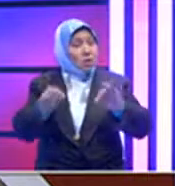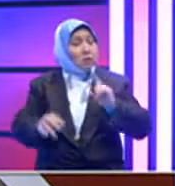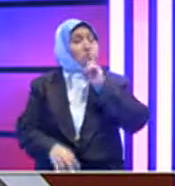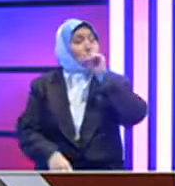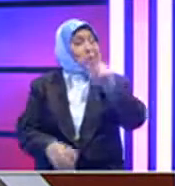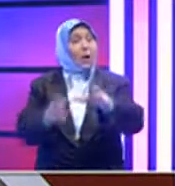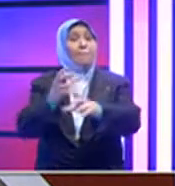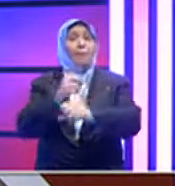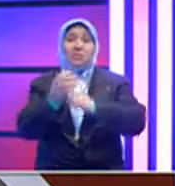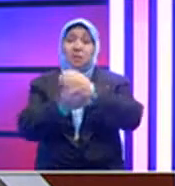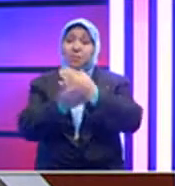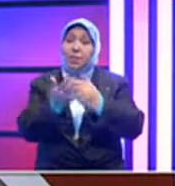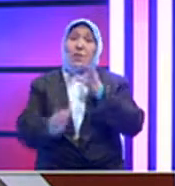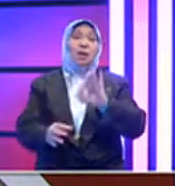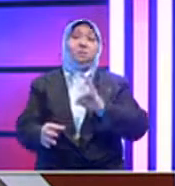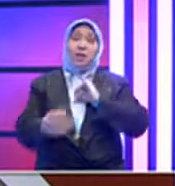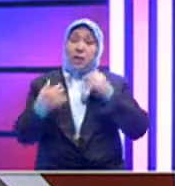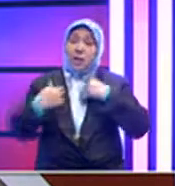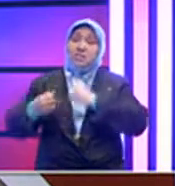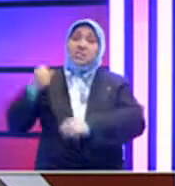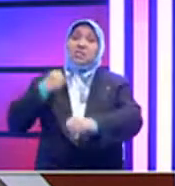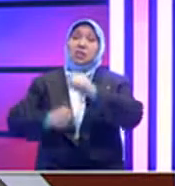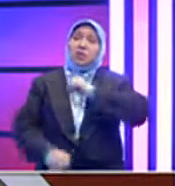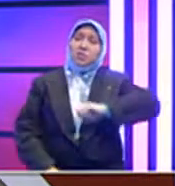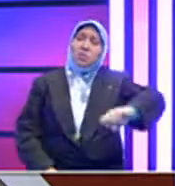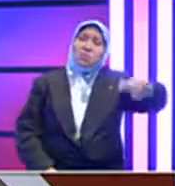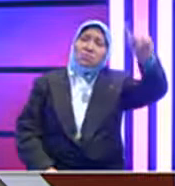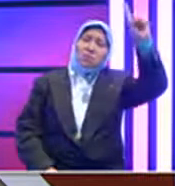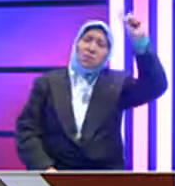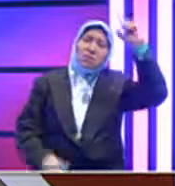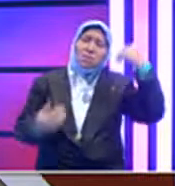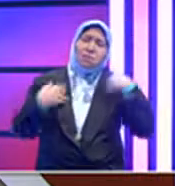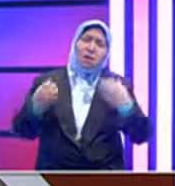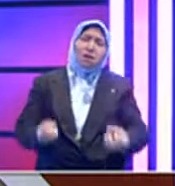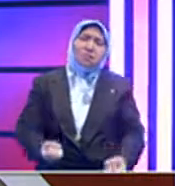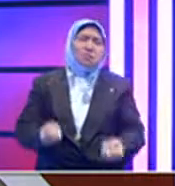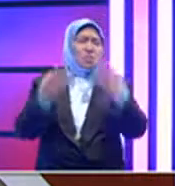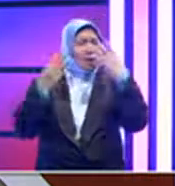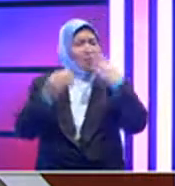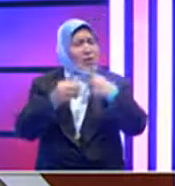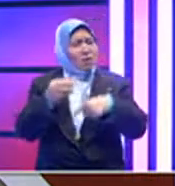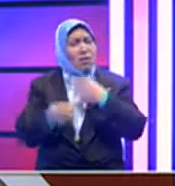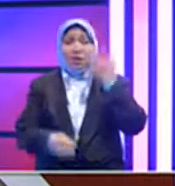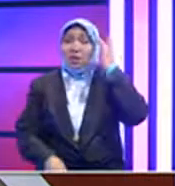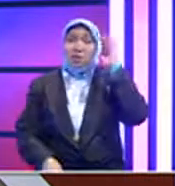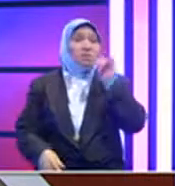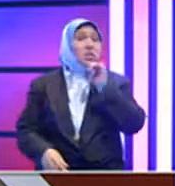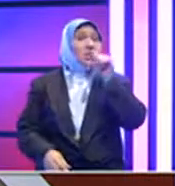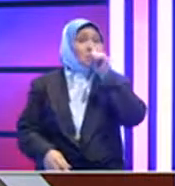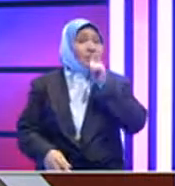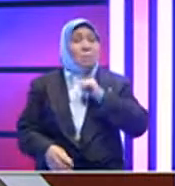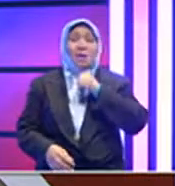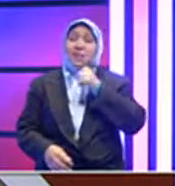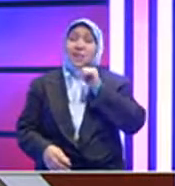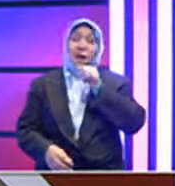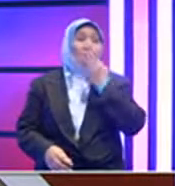dapat sesuatu kalau saya ada sikap Ya Allah saya ini banyak benda Saya tak tahu menyebabkan saya tak sabar saya ini tak bersyukur